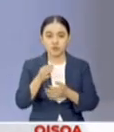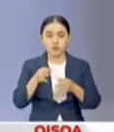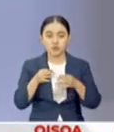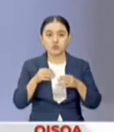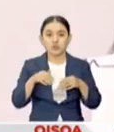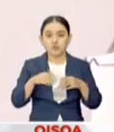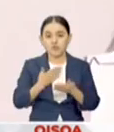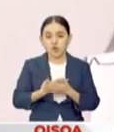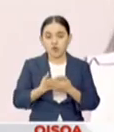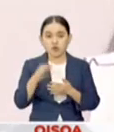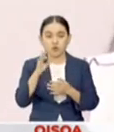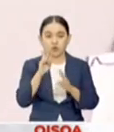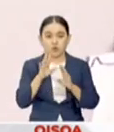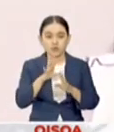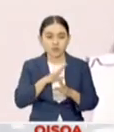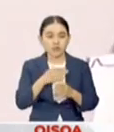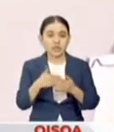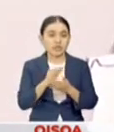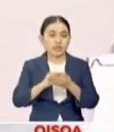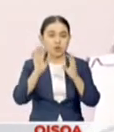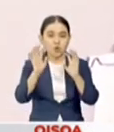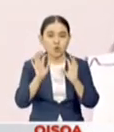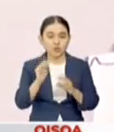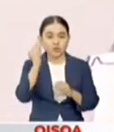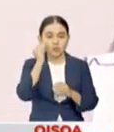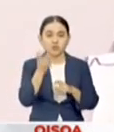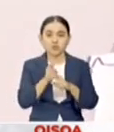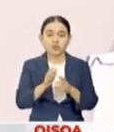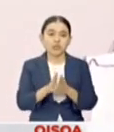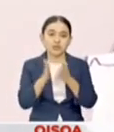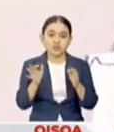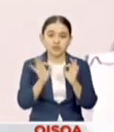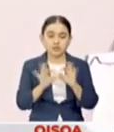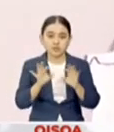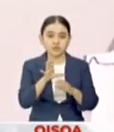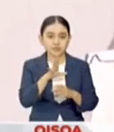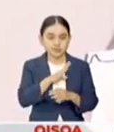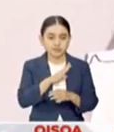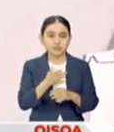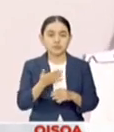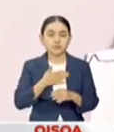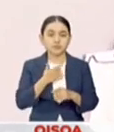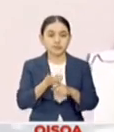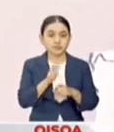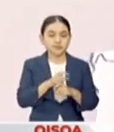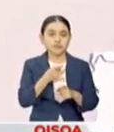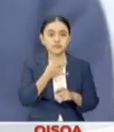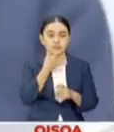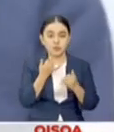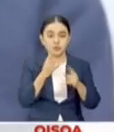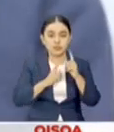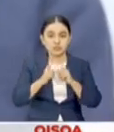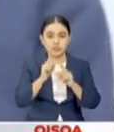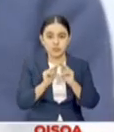faoliyat bo'lgani uchun yangilangan konstitutsiya mazmun mohiyati juda ham keng yoritib tushuntirib bergani uchun menga juda ham yoqdi bugungi